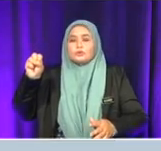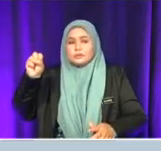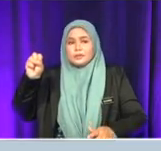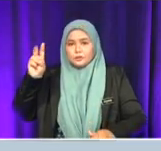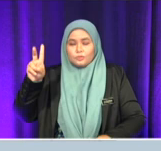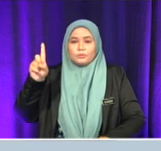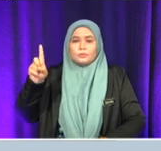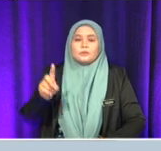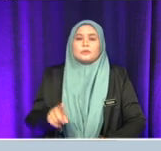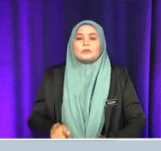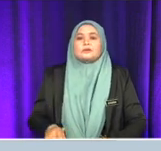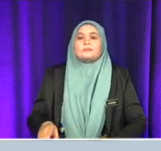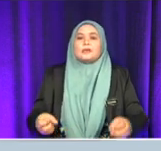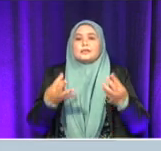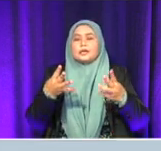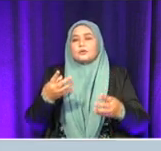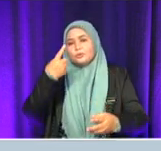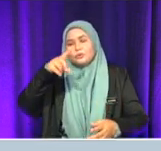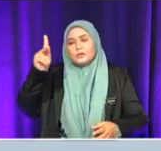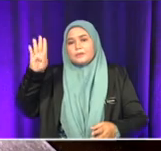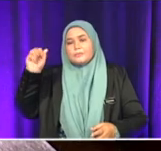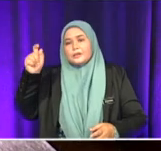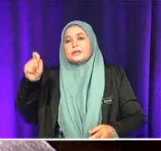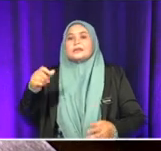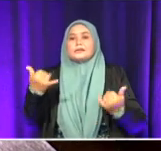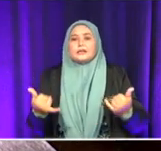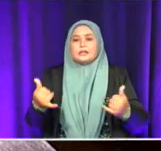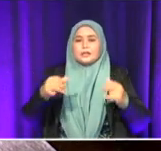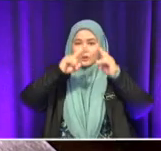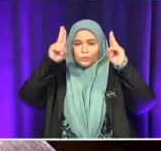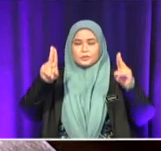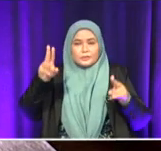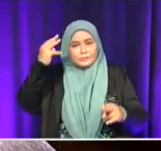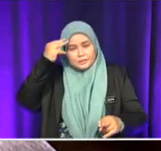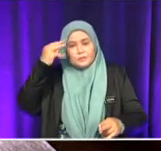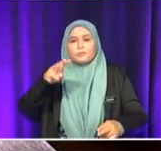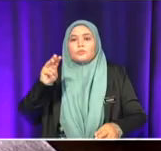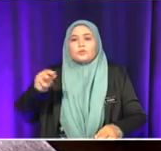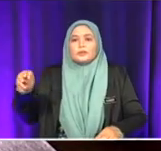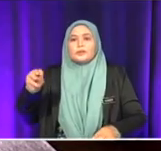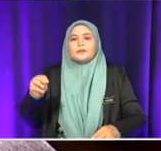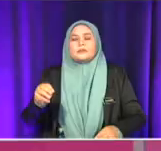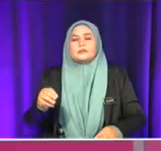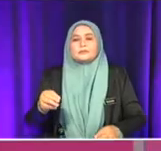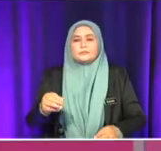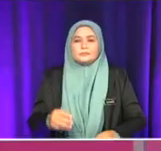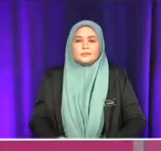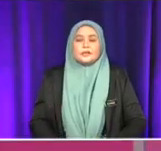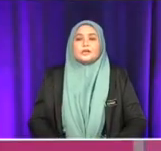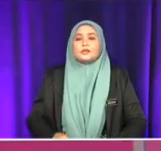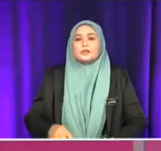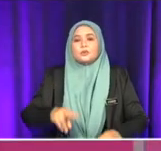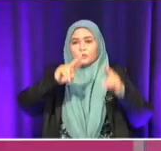Oke Mari Kita uji window kita punya murid-murid yang berada di dalam tarian Oke kita unci dengan soal dan struktur